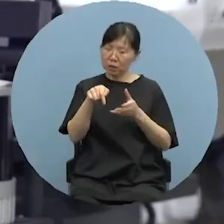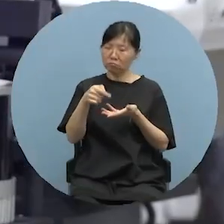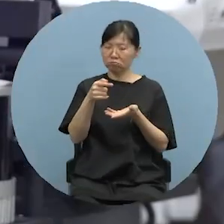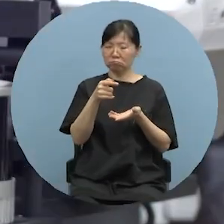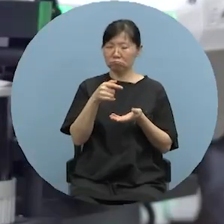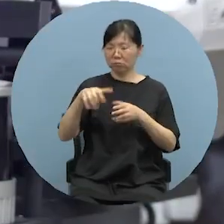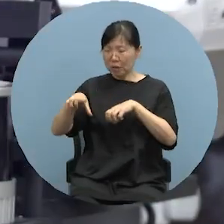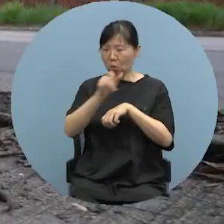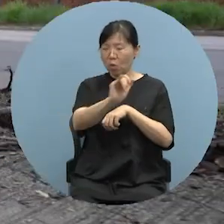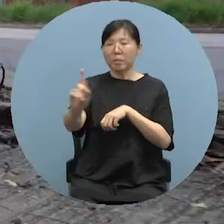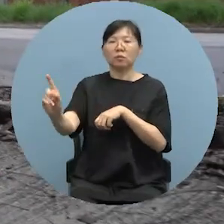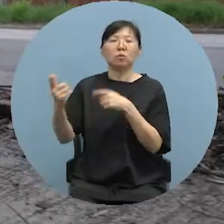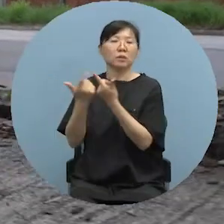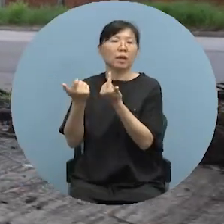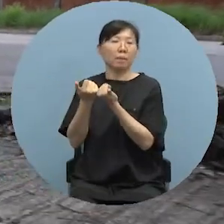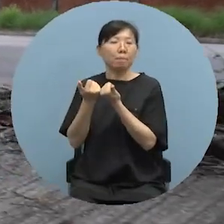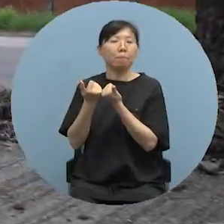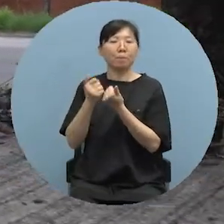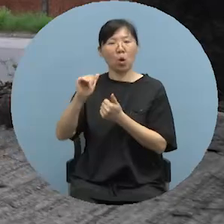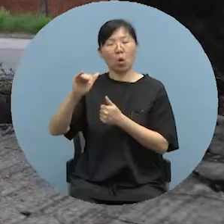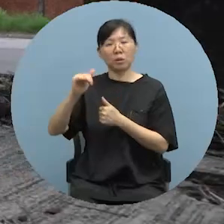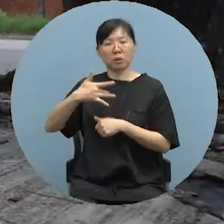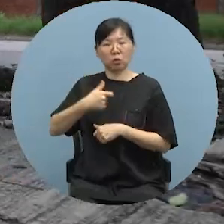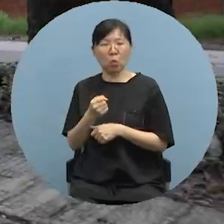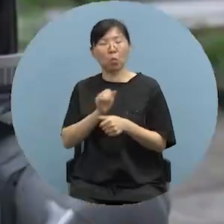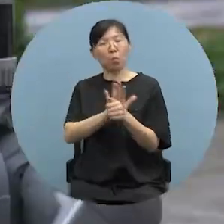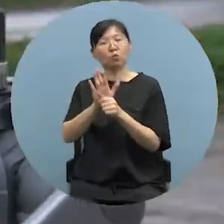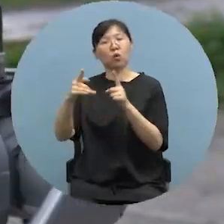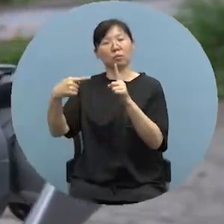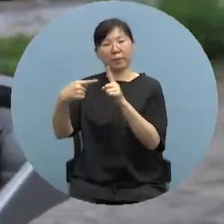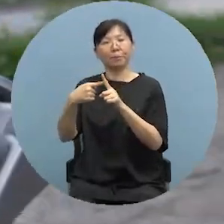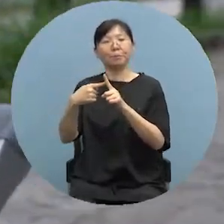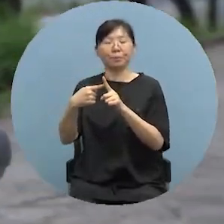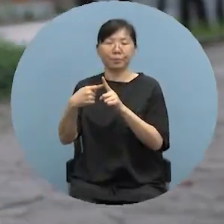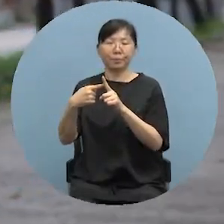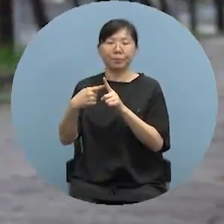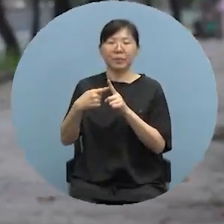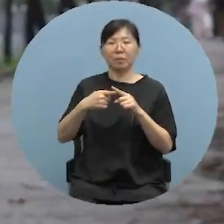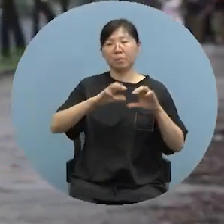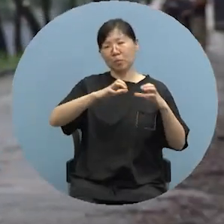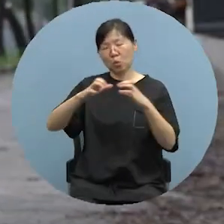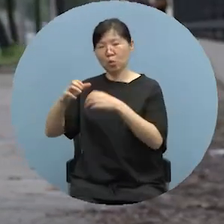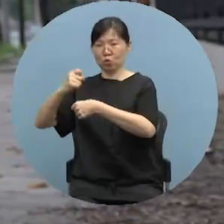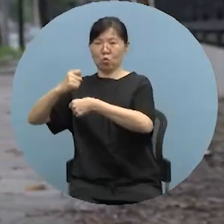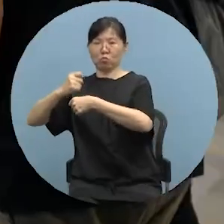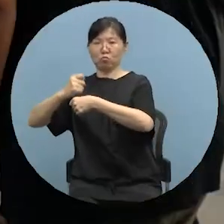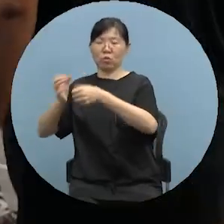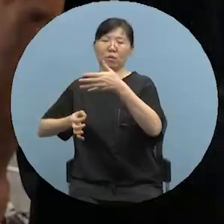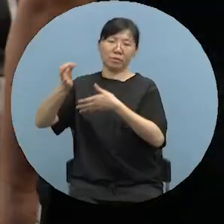點應用，希望這些方案可以盡快落地使用，為市民帶來便利，提升到部門的運作效